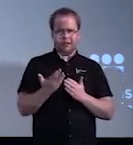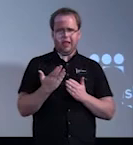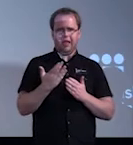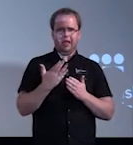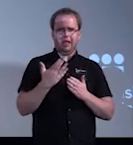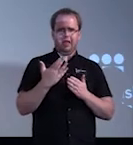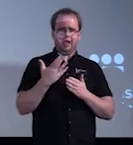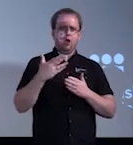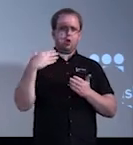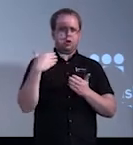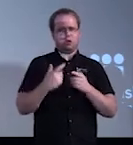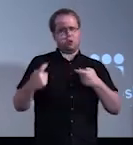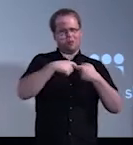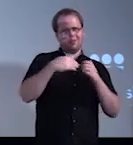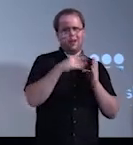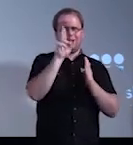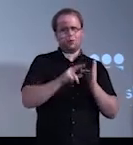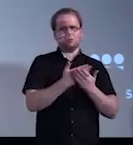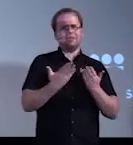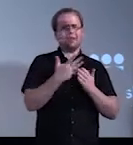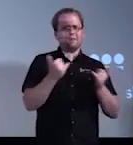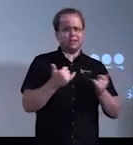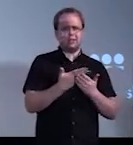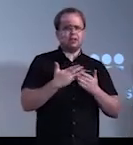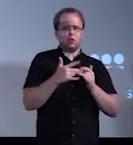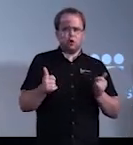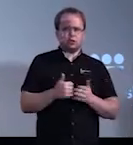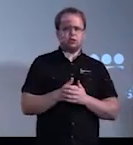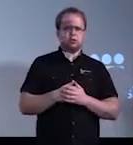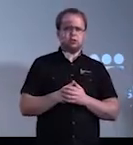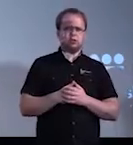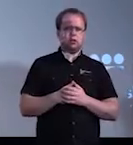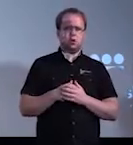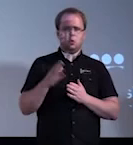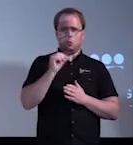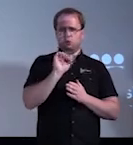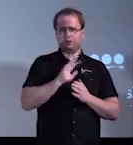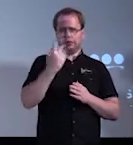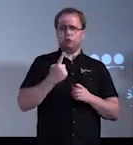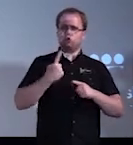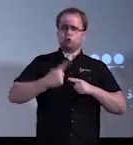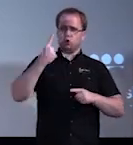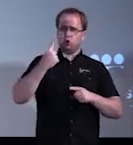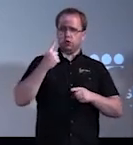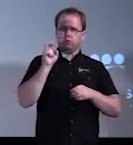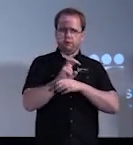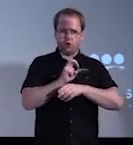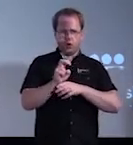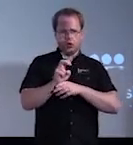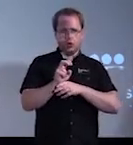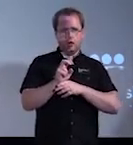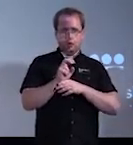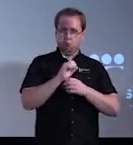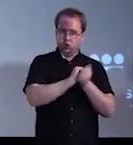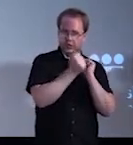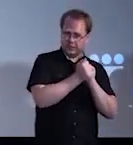fri är meningslös. Så det måste finnas där. Och det hoppas jag också att det finns en tydlig och stor bevakning på, både utifrån